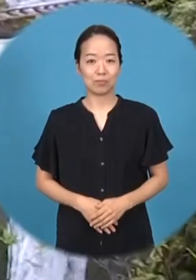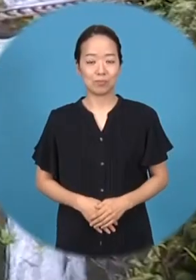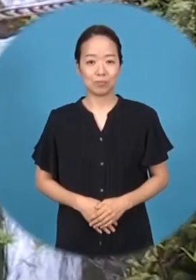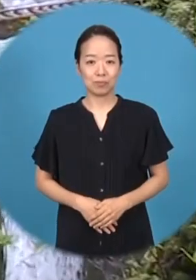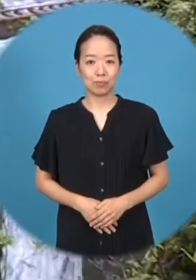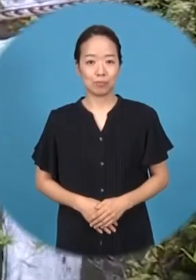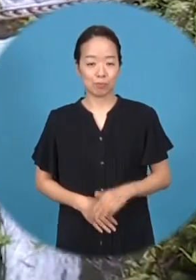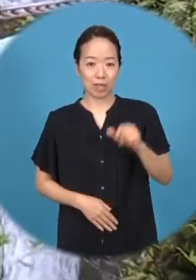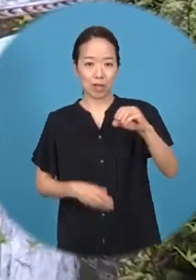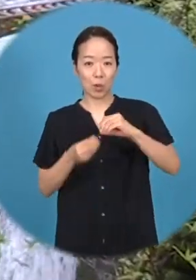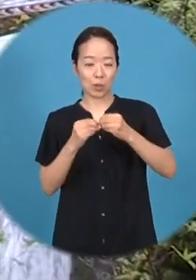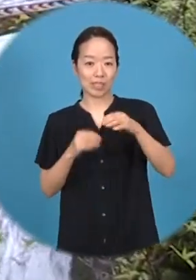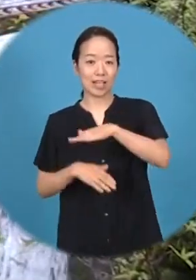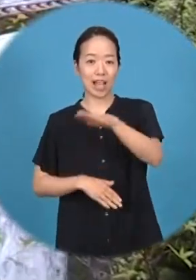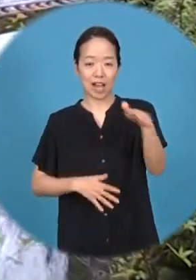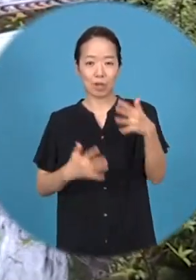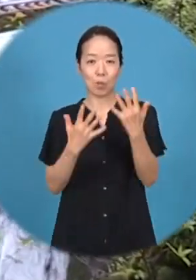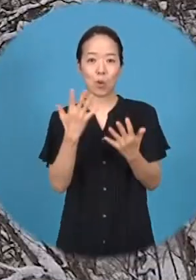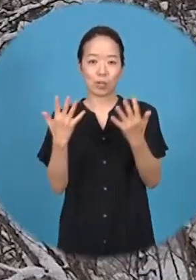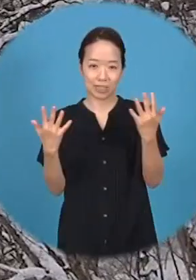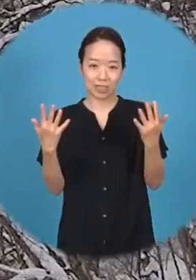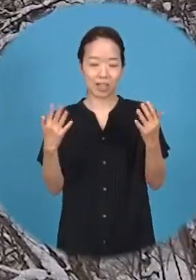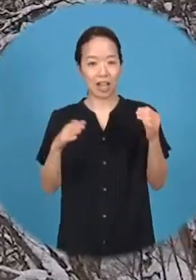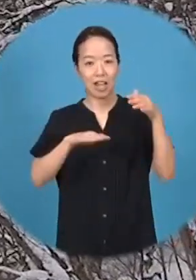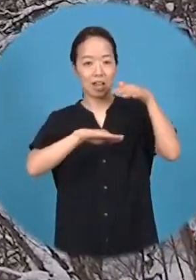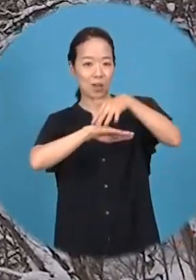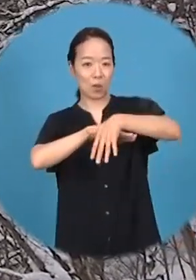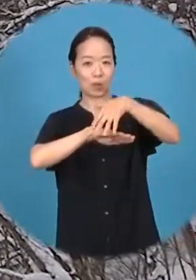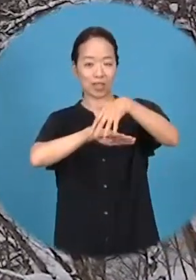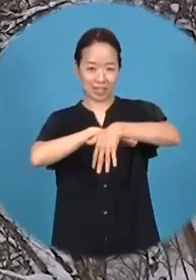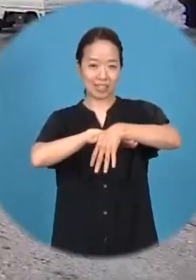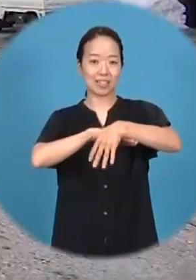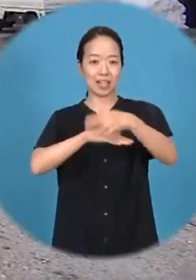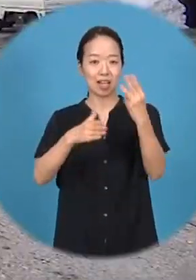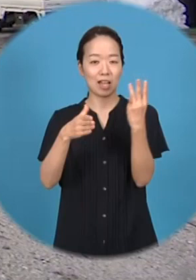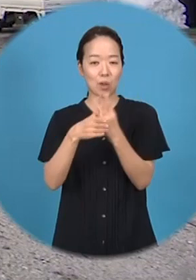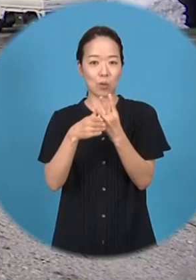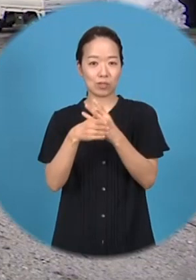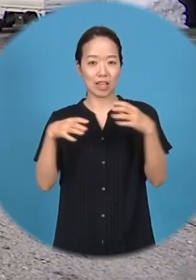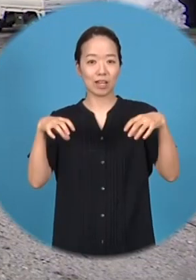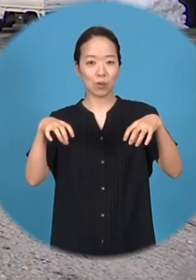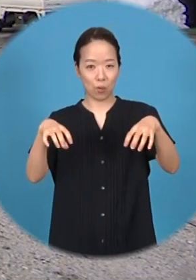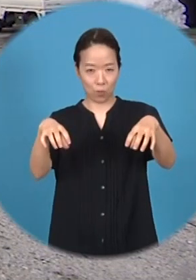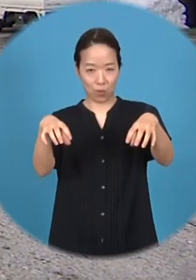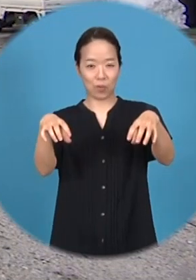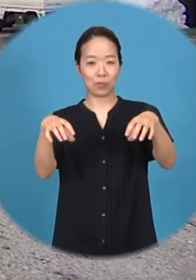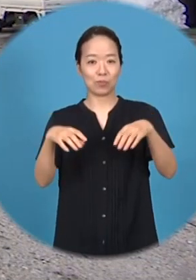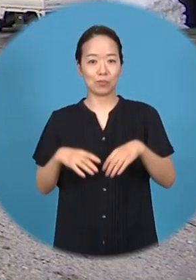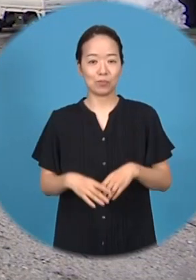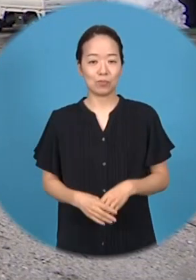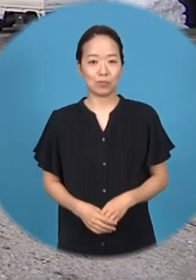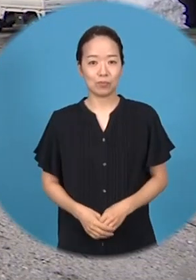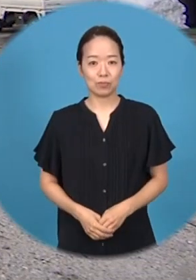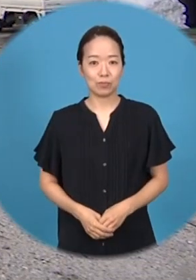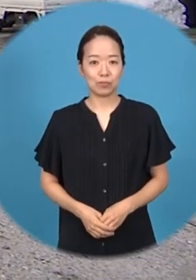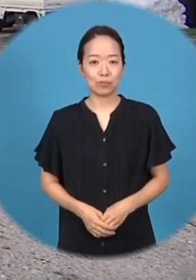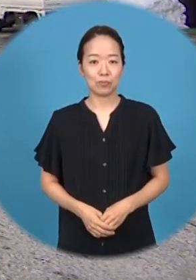々、山麓の五色ヶ原の森や平湯大滝、奥飛騨温泉郷、